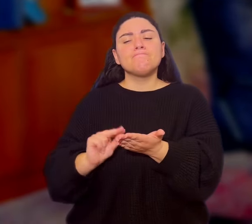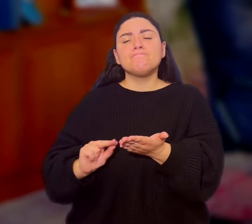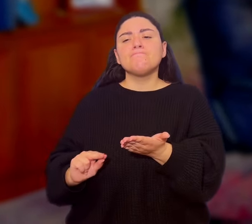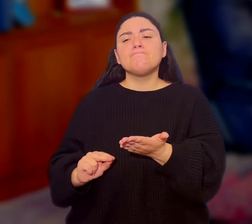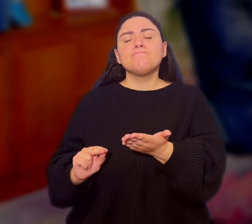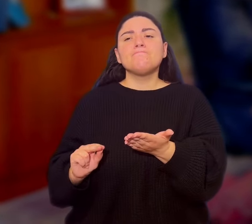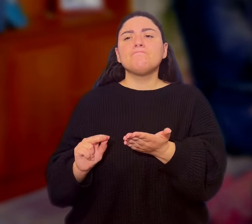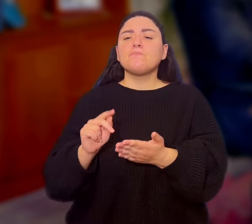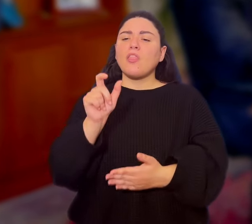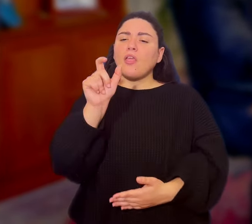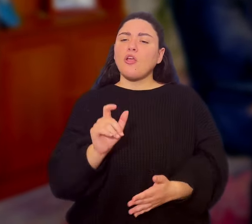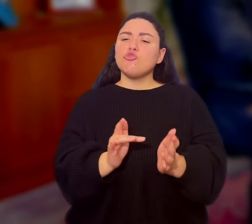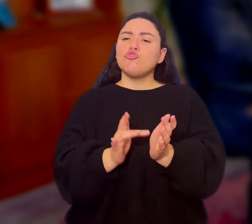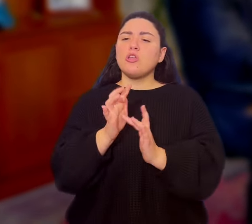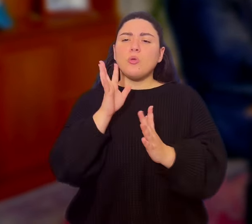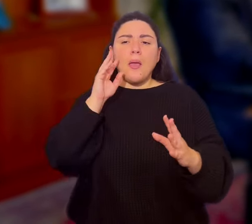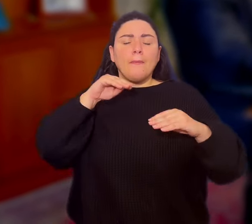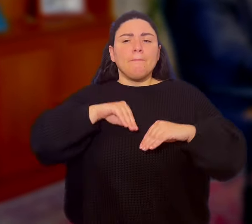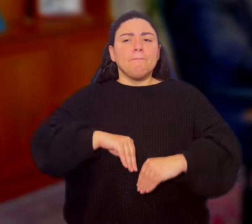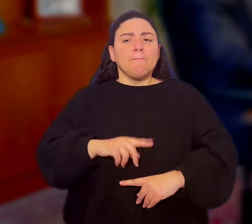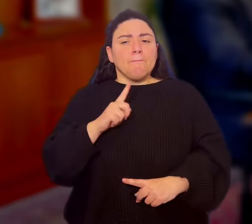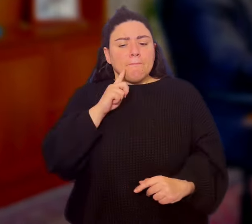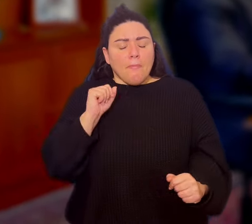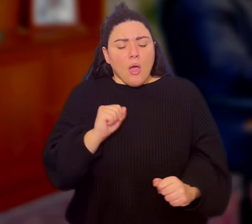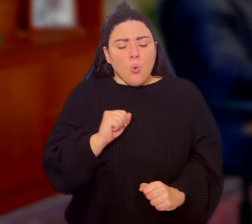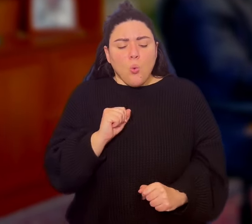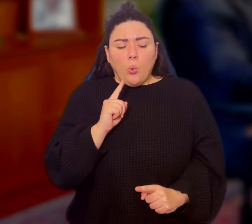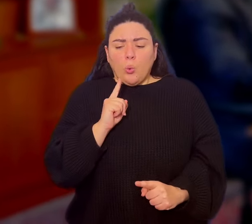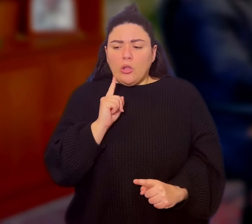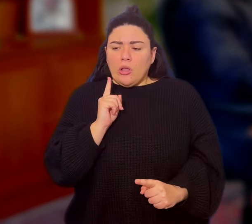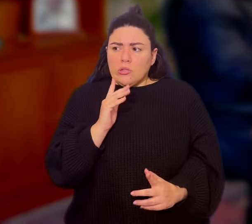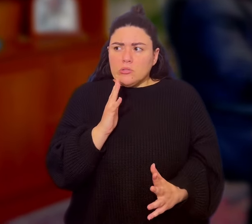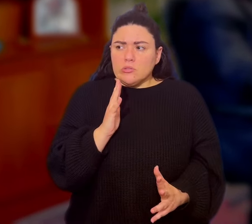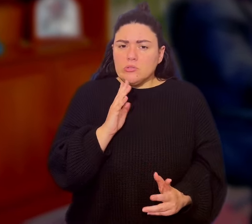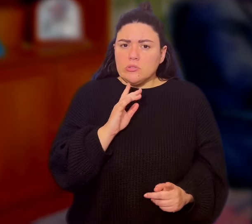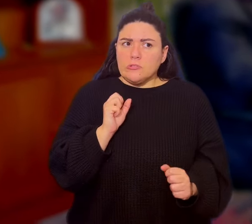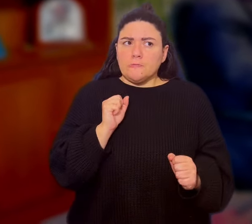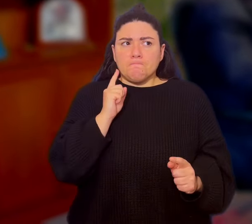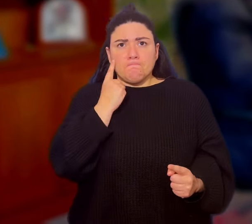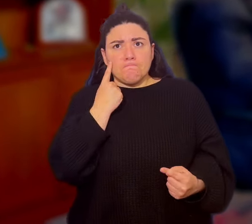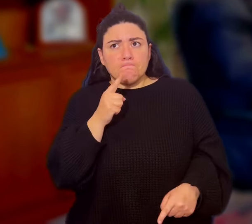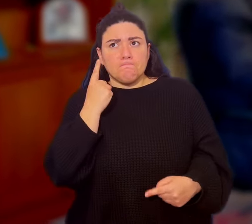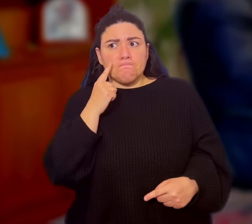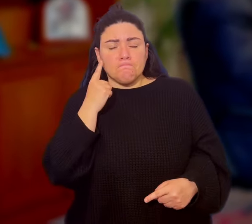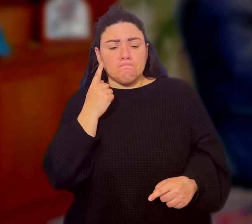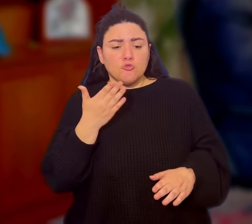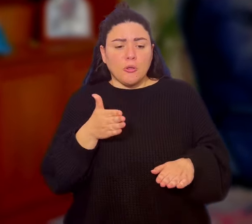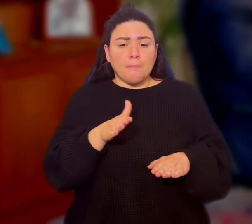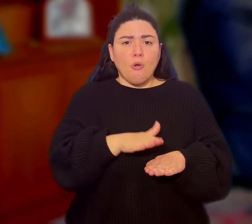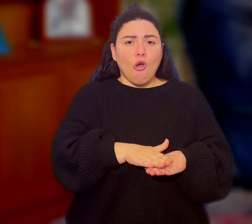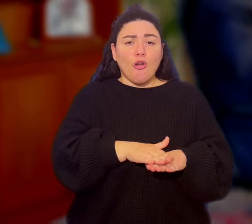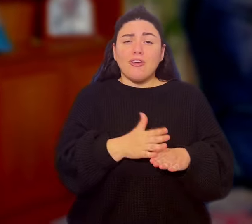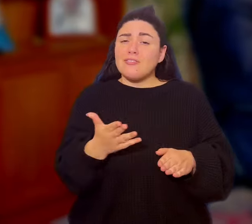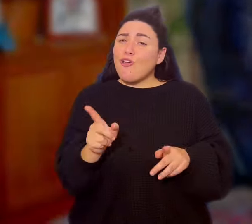assume pienamente quella paura e quel timore della morte che possiamo dire è